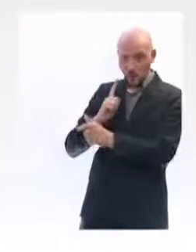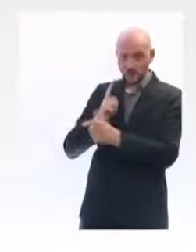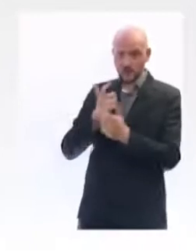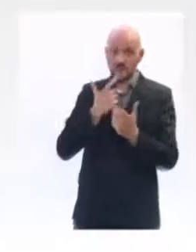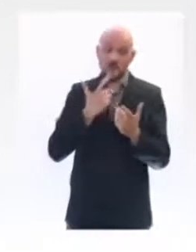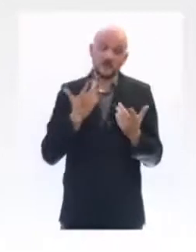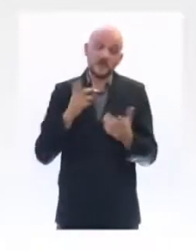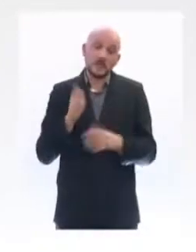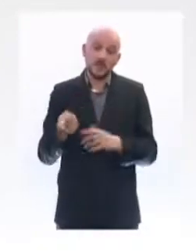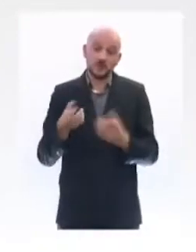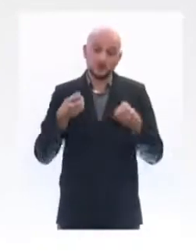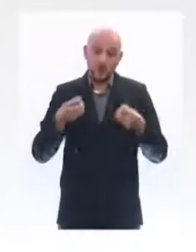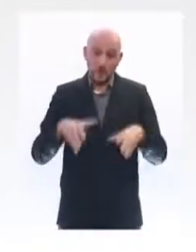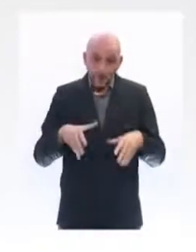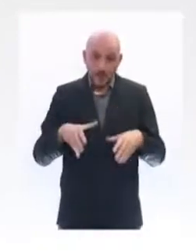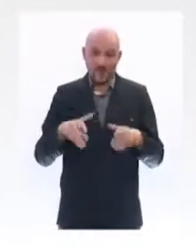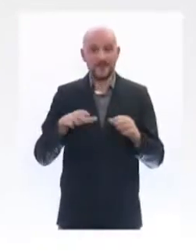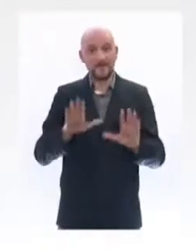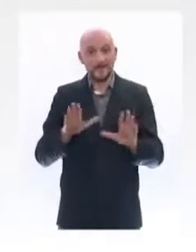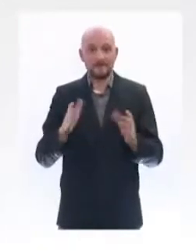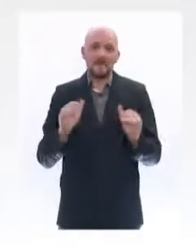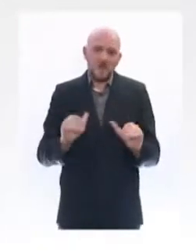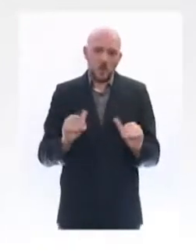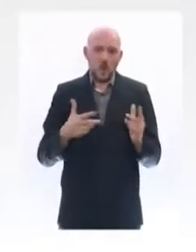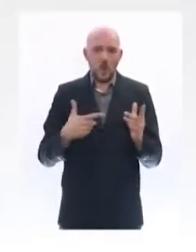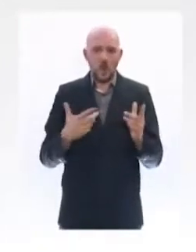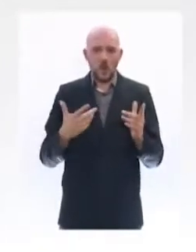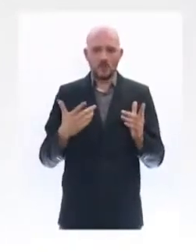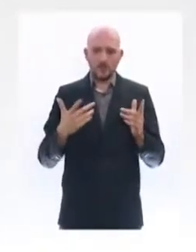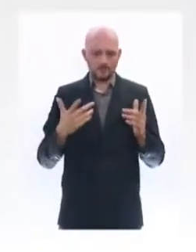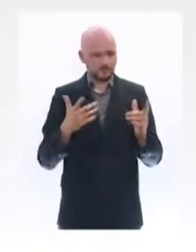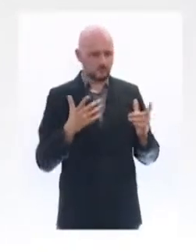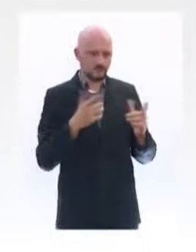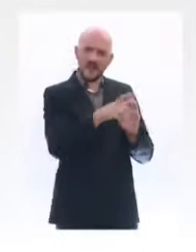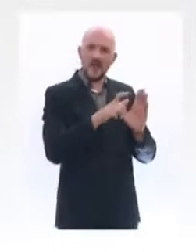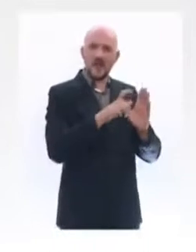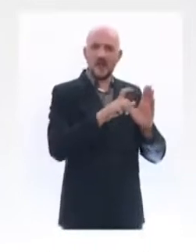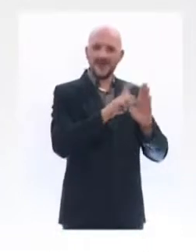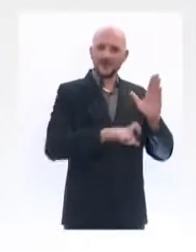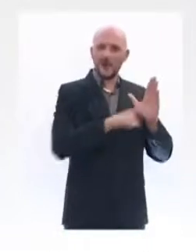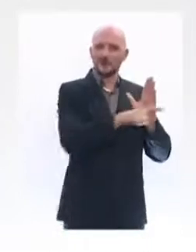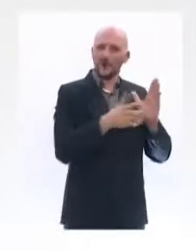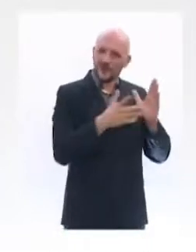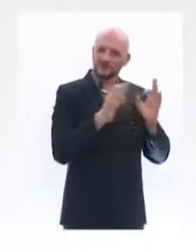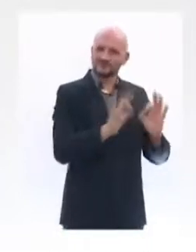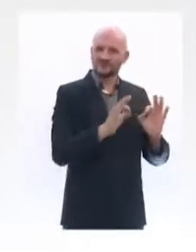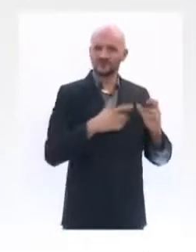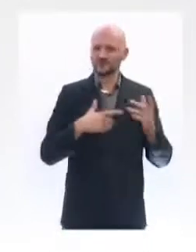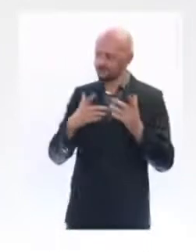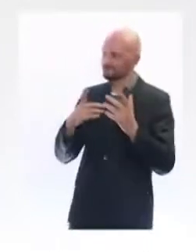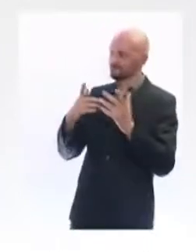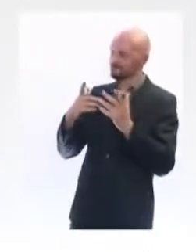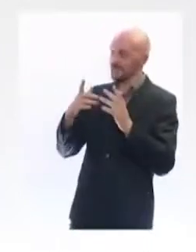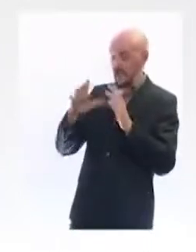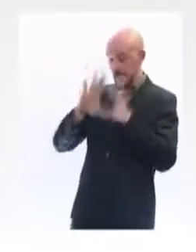euros du d5000 qu'il aurait dû perdre avec cette remise le restaurateur lui et c'est le point le plus important père à 10000 euros de loyer